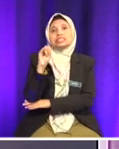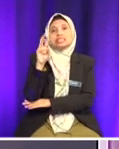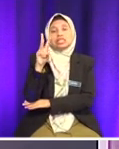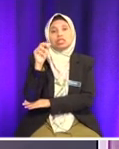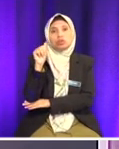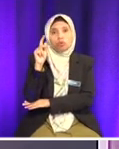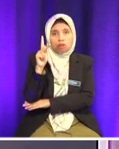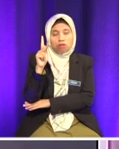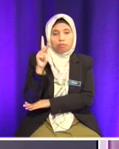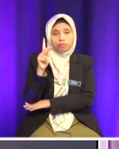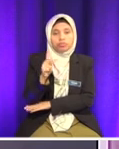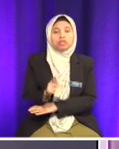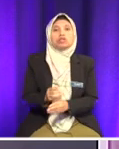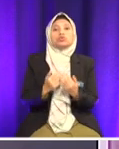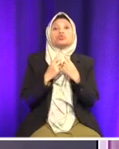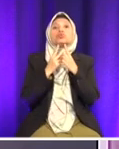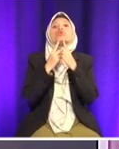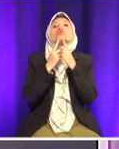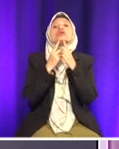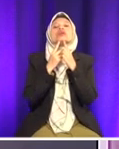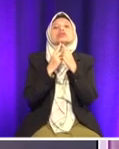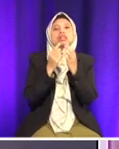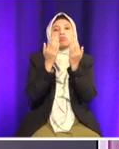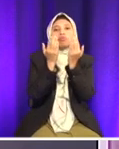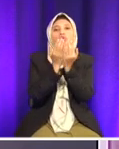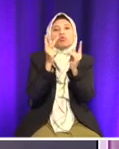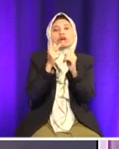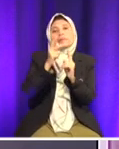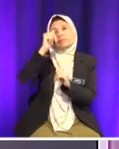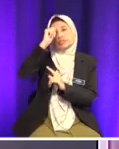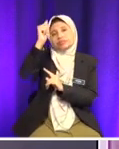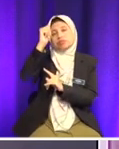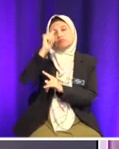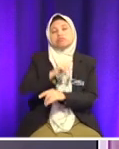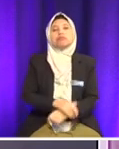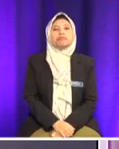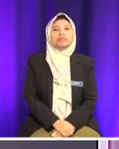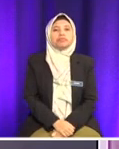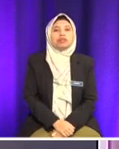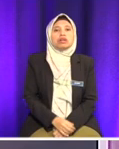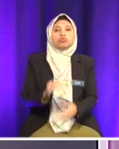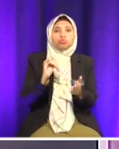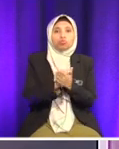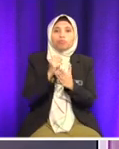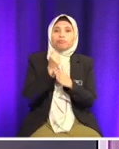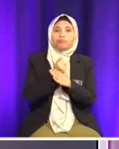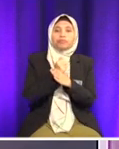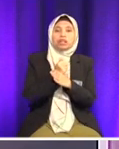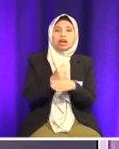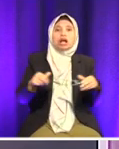bagi dia mendongak ke langit memohon doa kepada Allah Subhanahu wa ta'ala itu antara